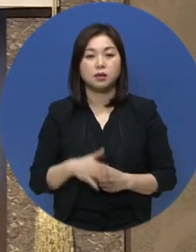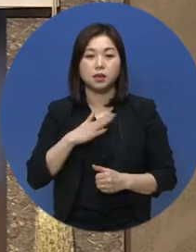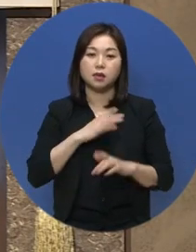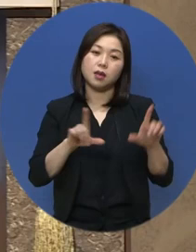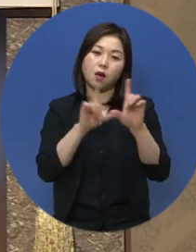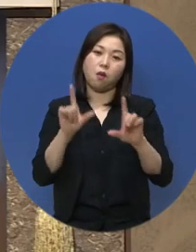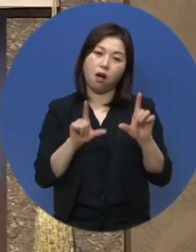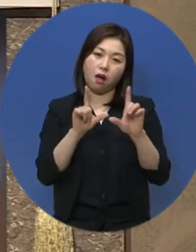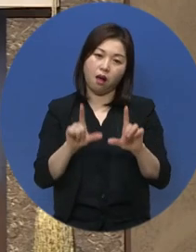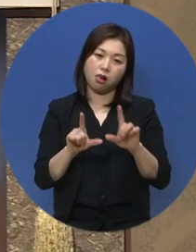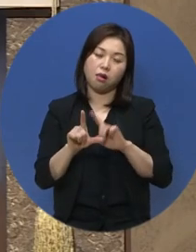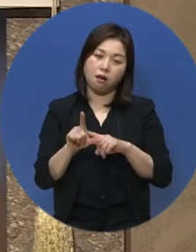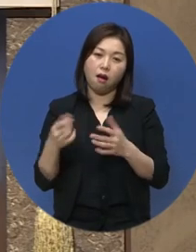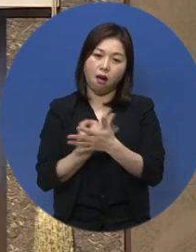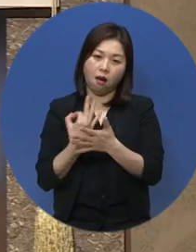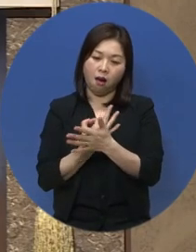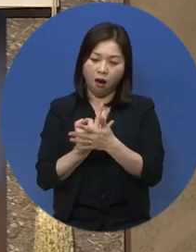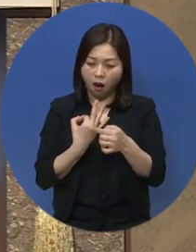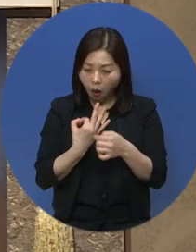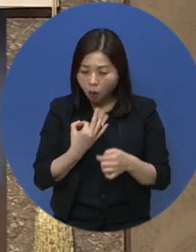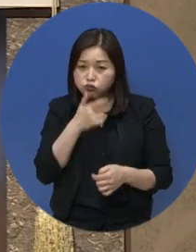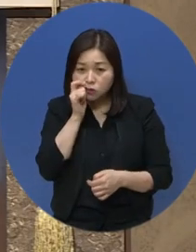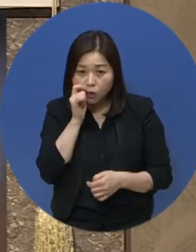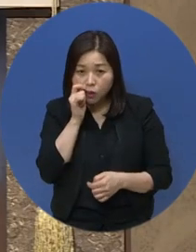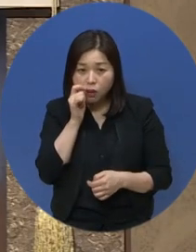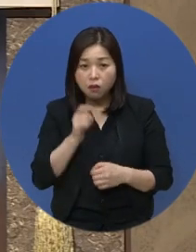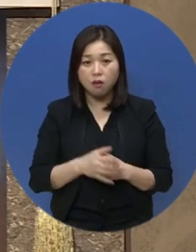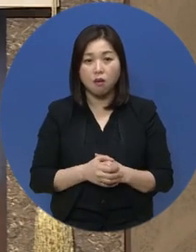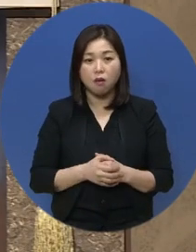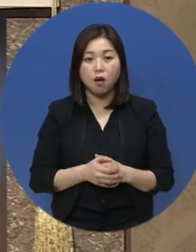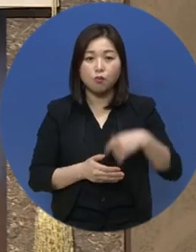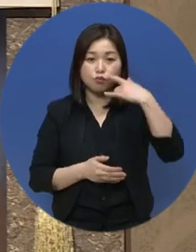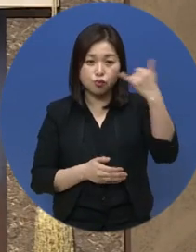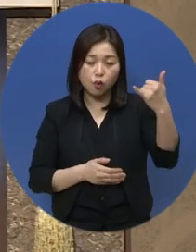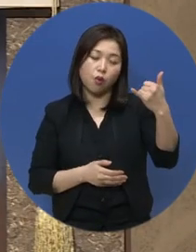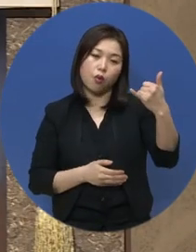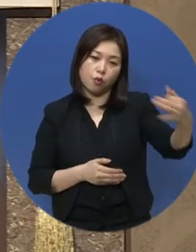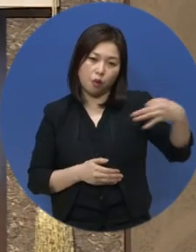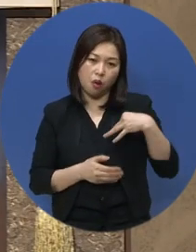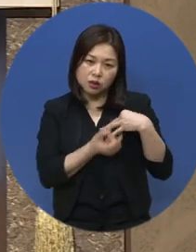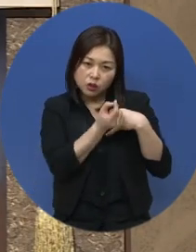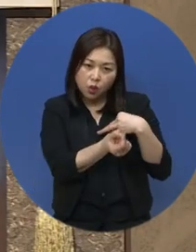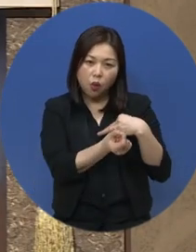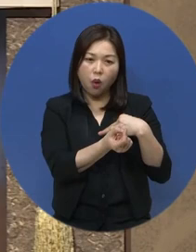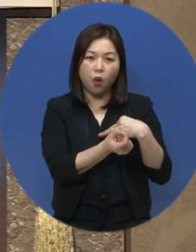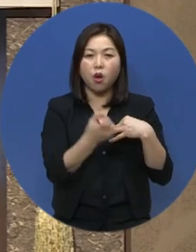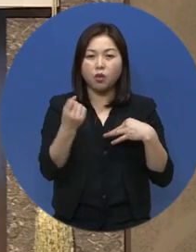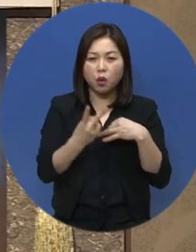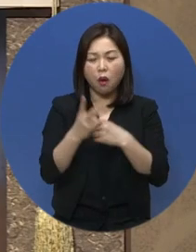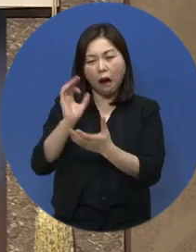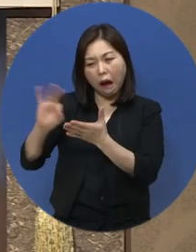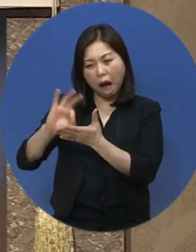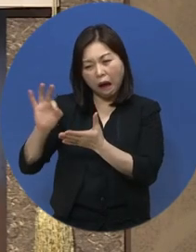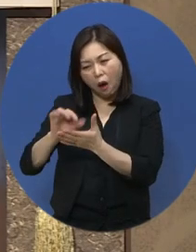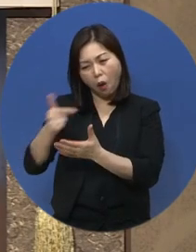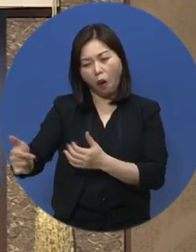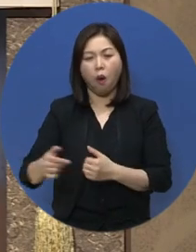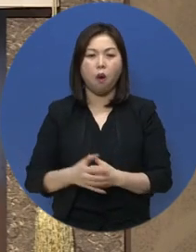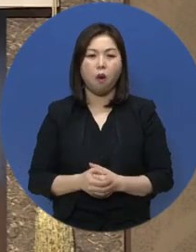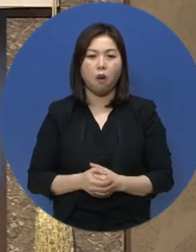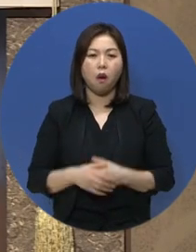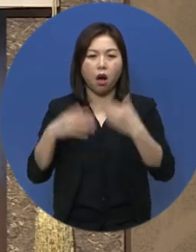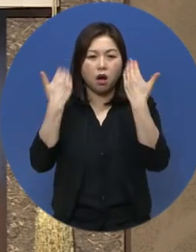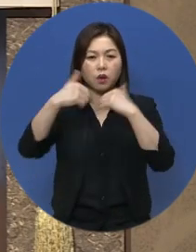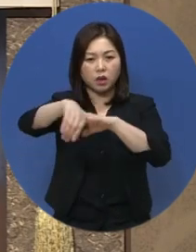생활 경제가 너무 부족한 거예요. 부모에게 받는 용돈은 너무 적고 또 가외로 지출되는 비용은 너무 많고 학교